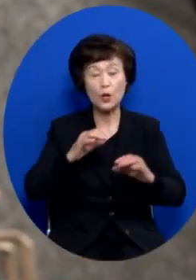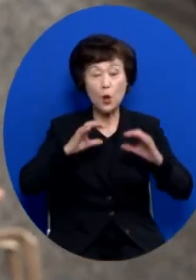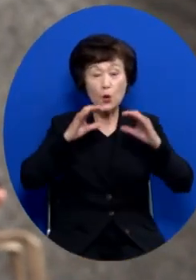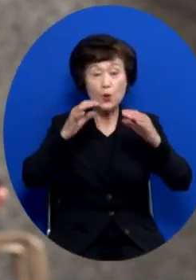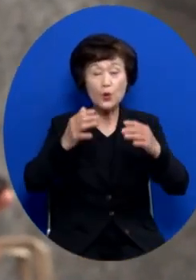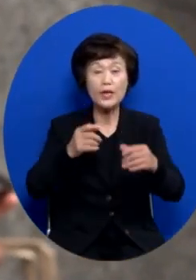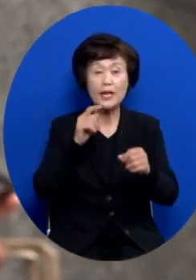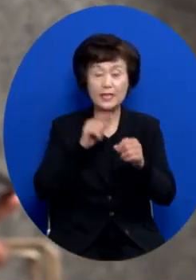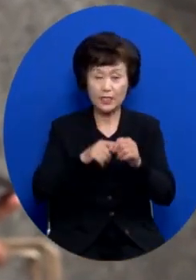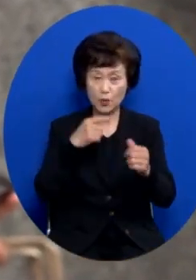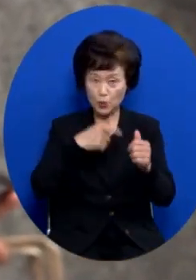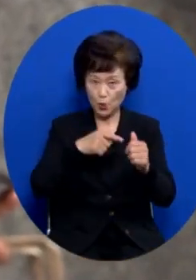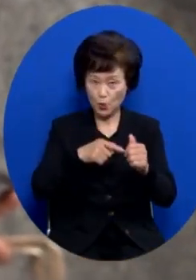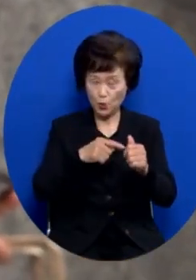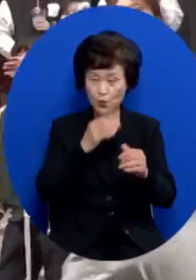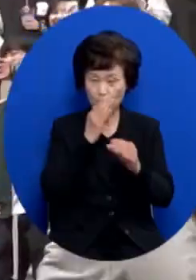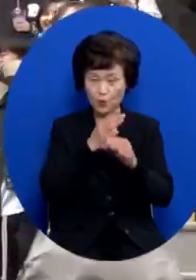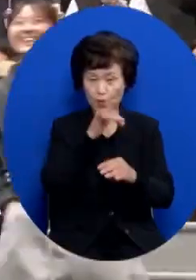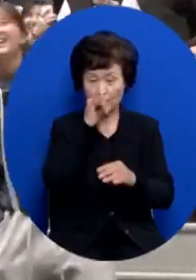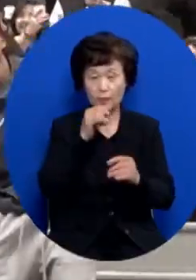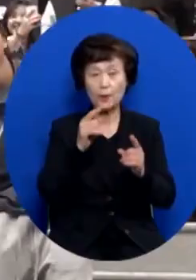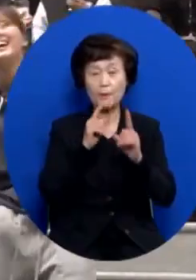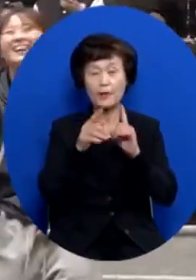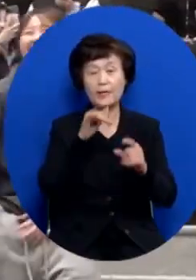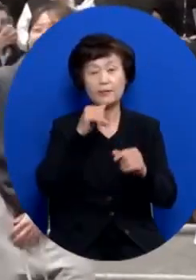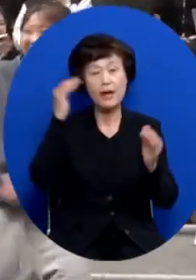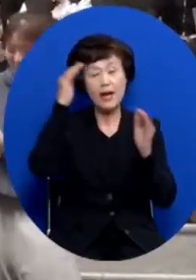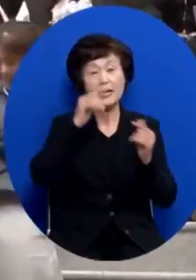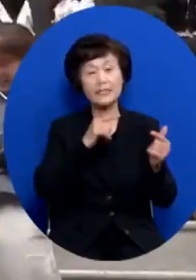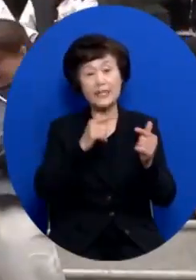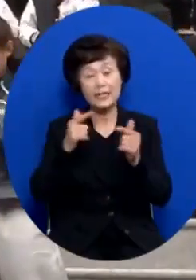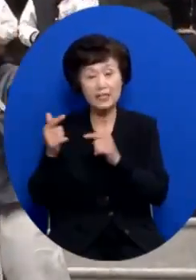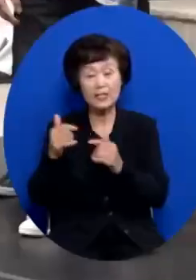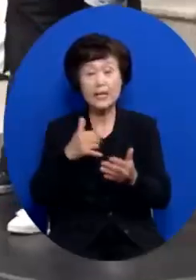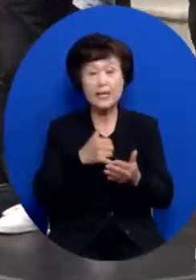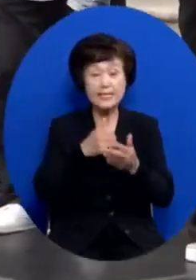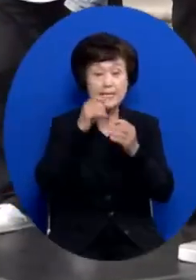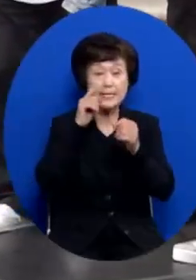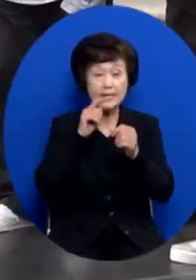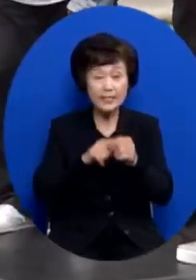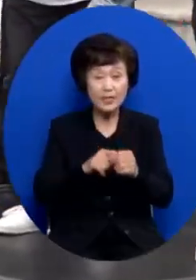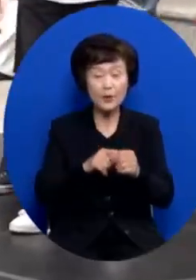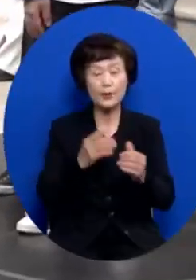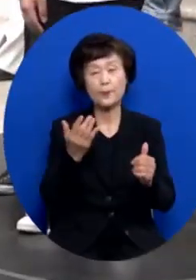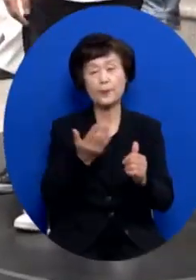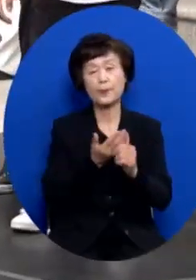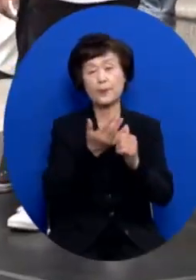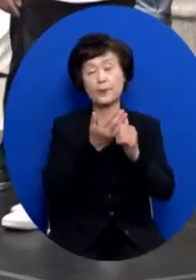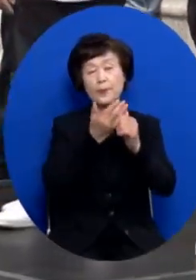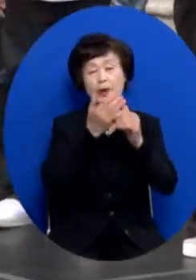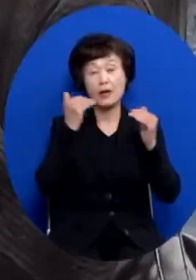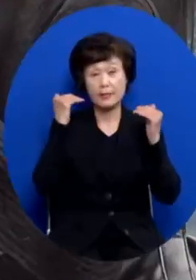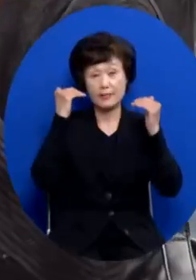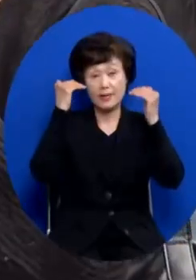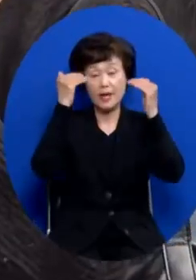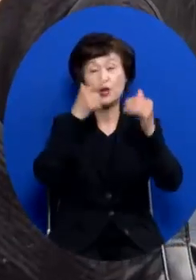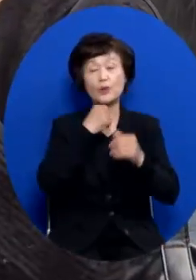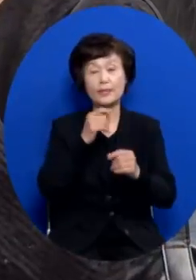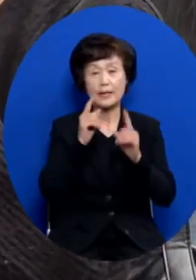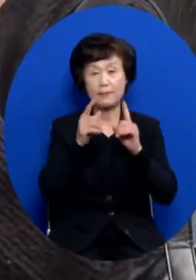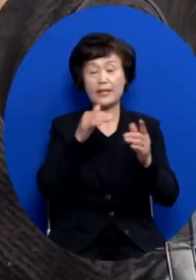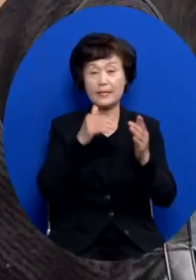있다며 학생들이 세계 무대 경험을 통해 전인적 인간으로 성장하길 바란다고 전했습니다. 한편